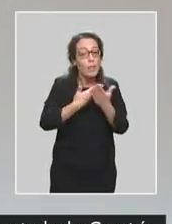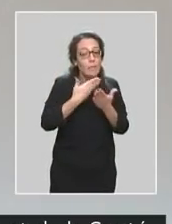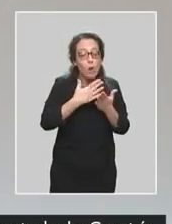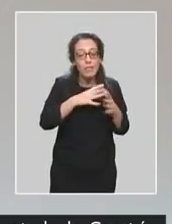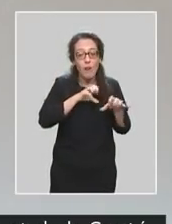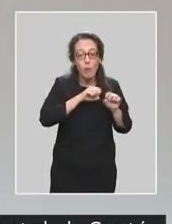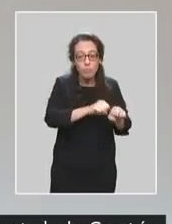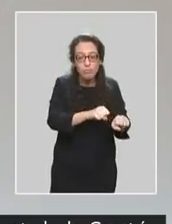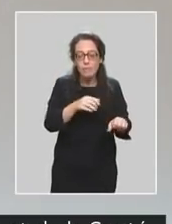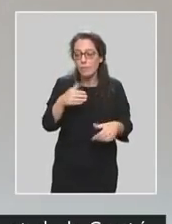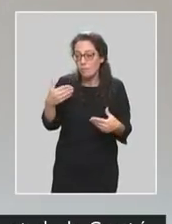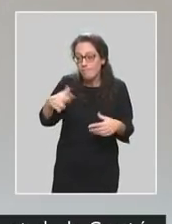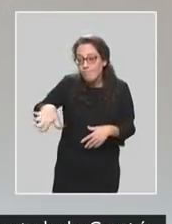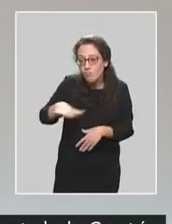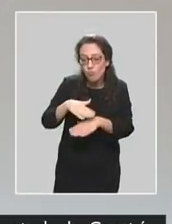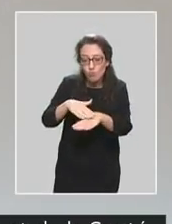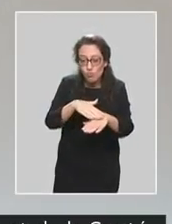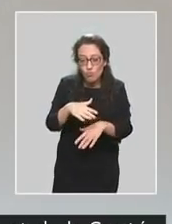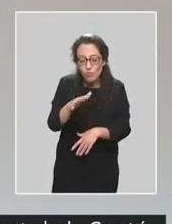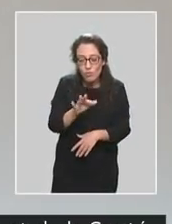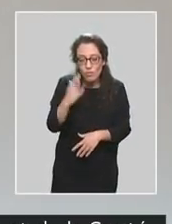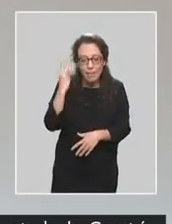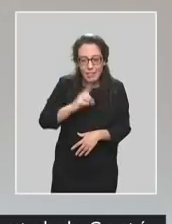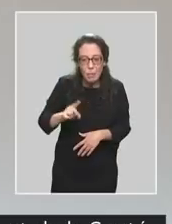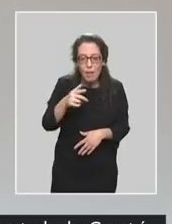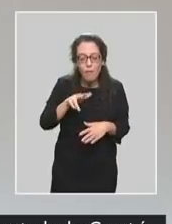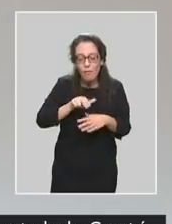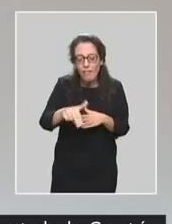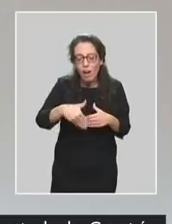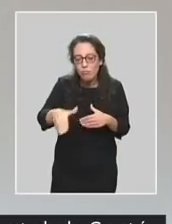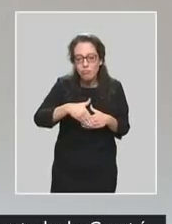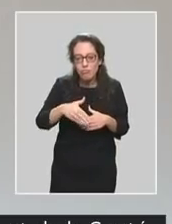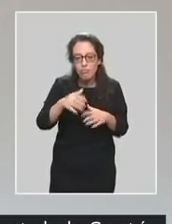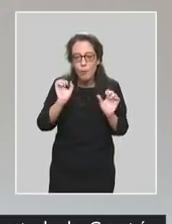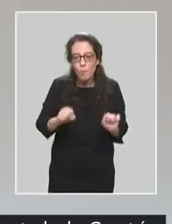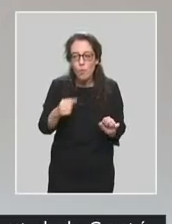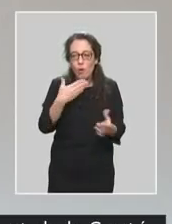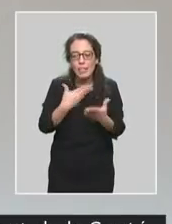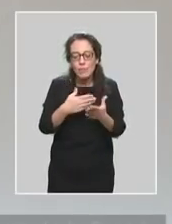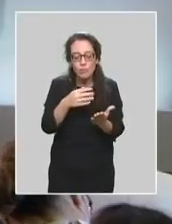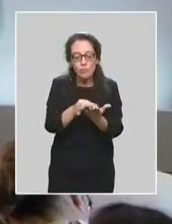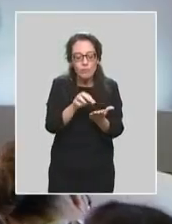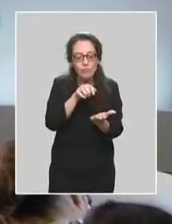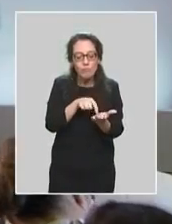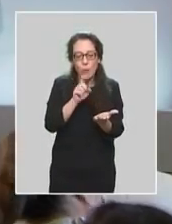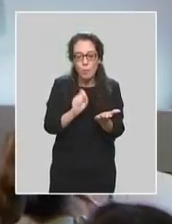écoutent, vous allez pouvoir prendre un rendez-vous dans les prochaines heures, il n'y aura pas de difficulté.